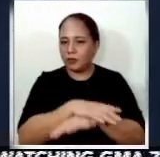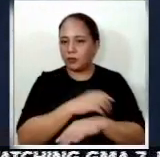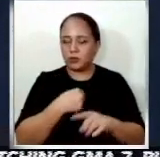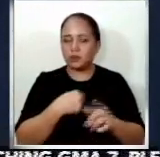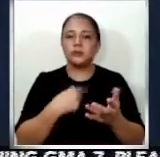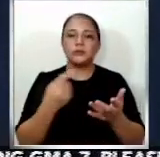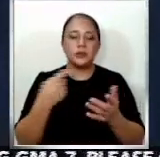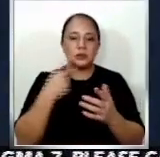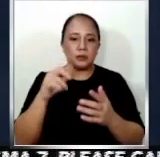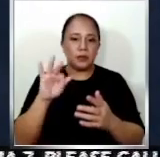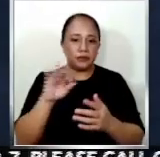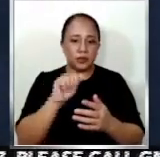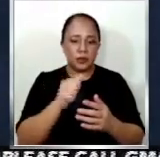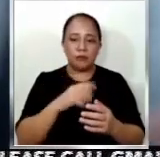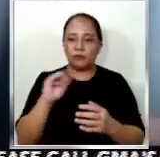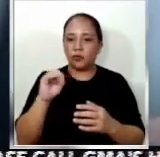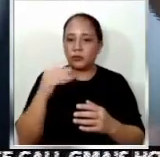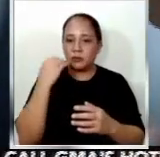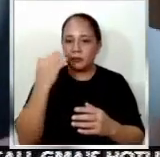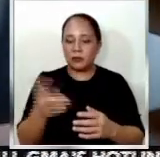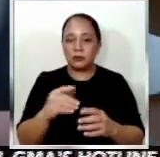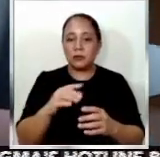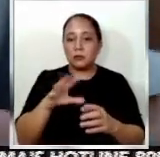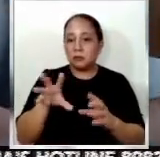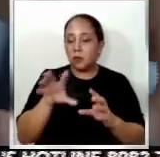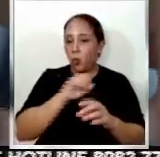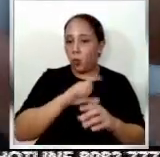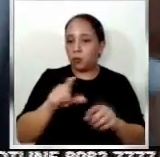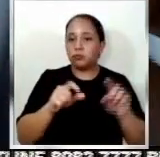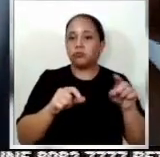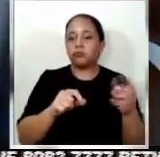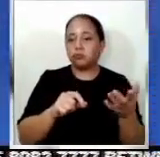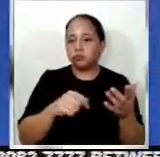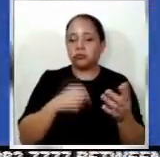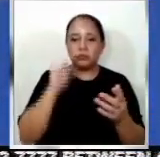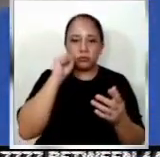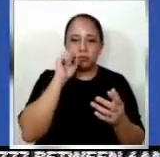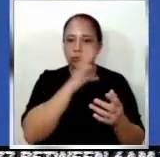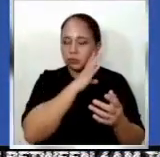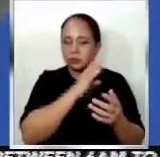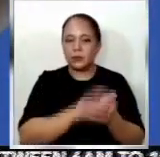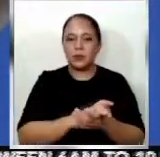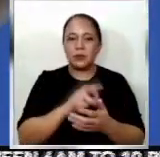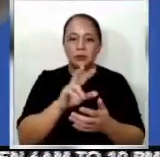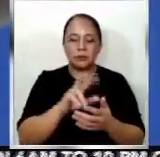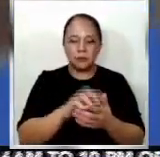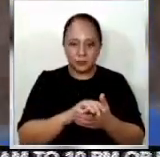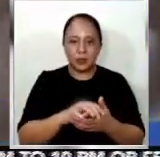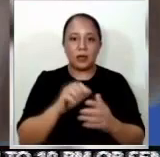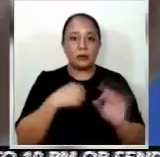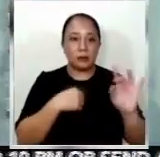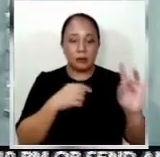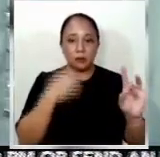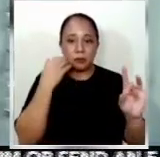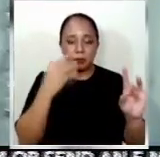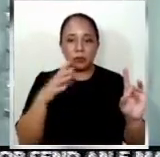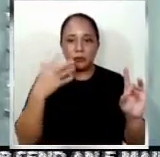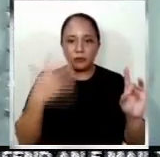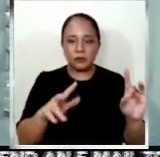Lahat liban sa isa ay senior citizens. 327 dito, kabilang ang 8 sa mga namatay ang nakatanggap ng